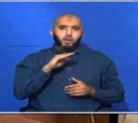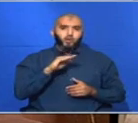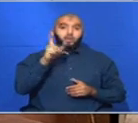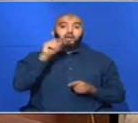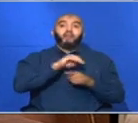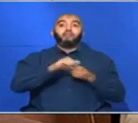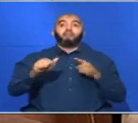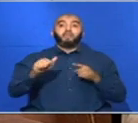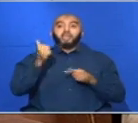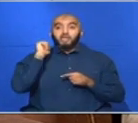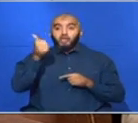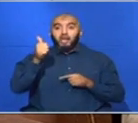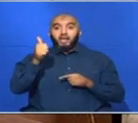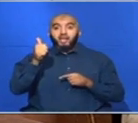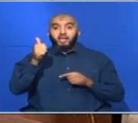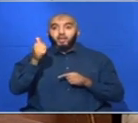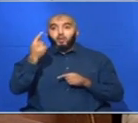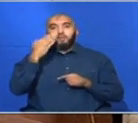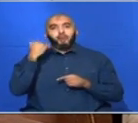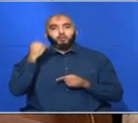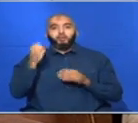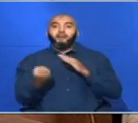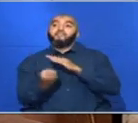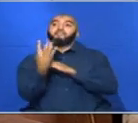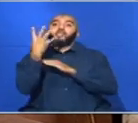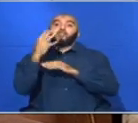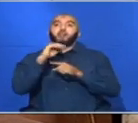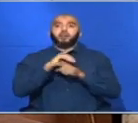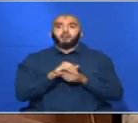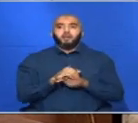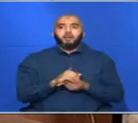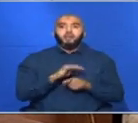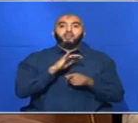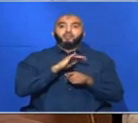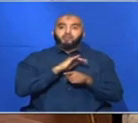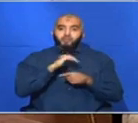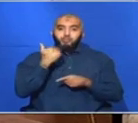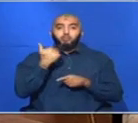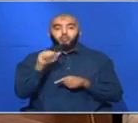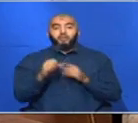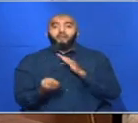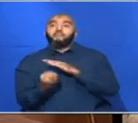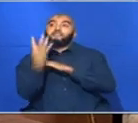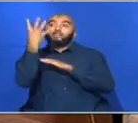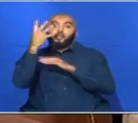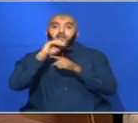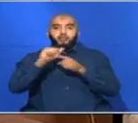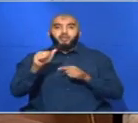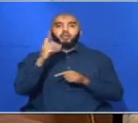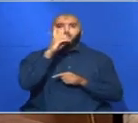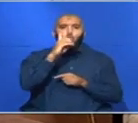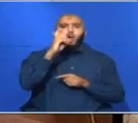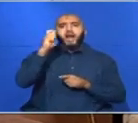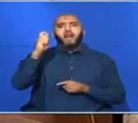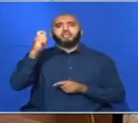يعني ان تقضيه مع الظهر ظهرا وعصرا ومغربا وعشاء وصبح